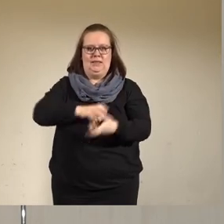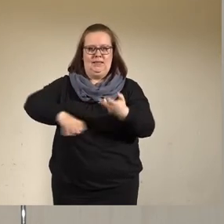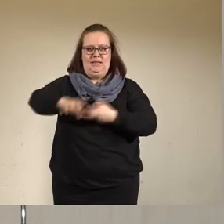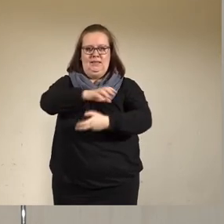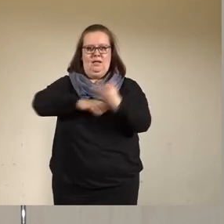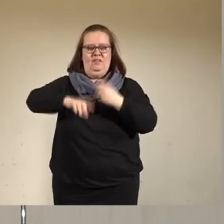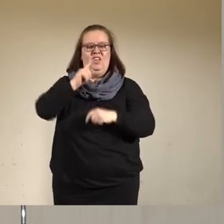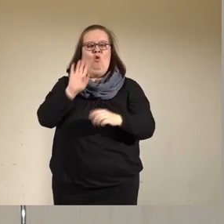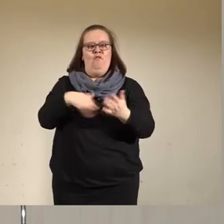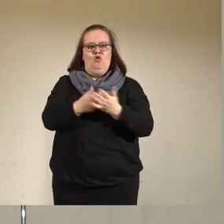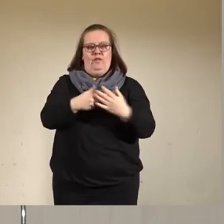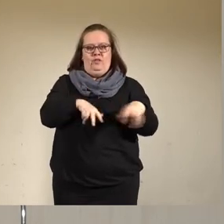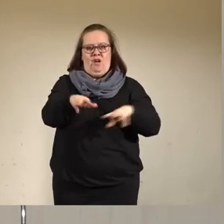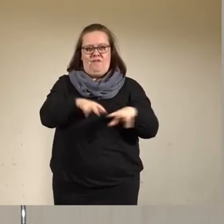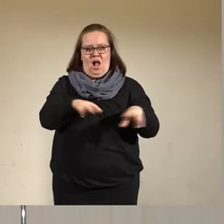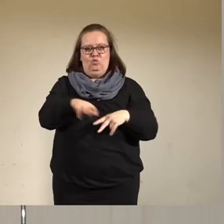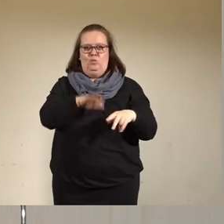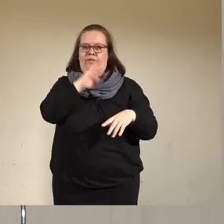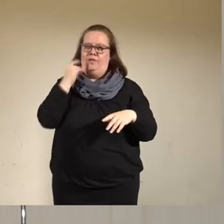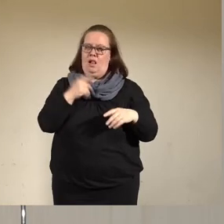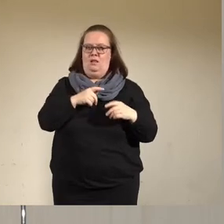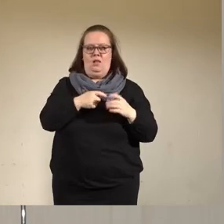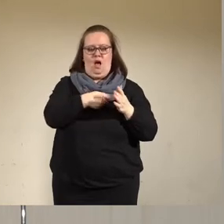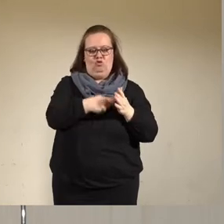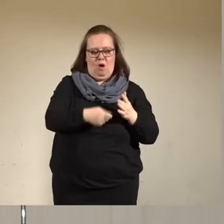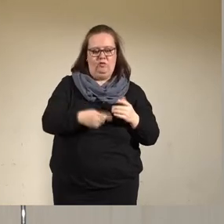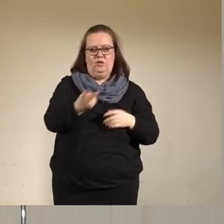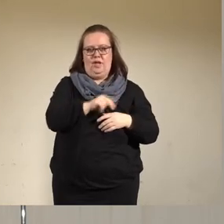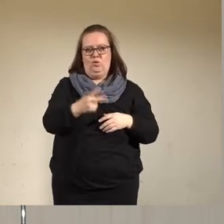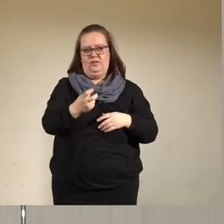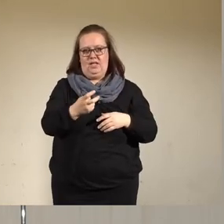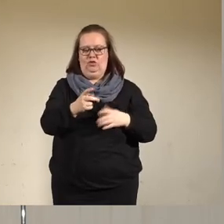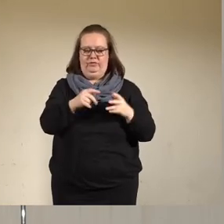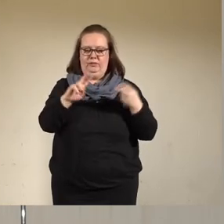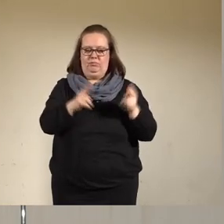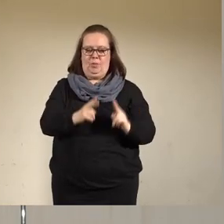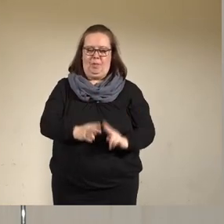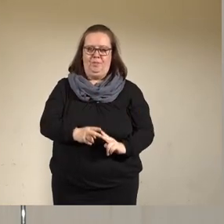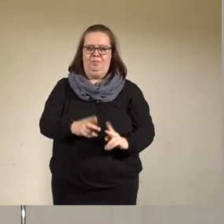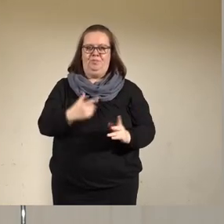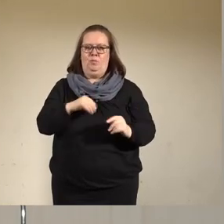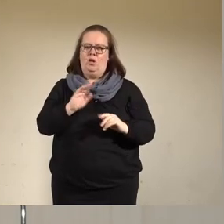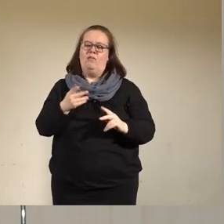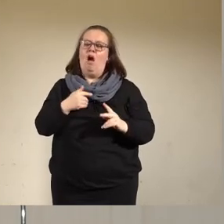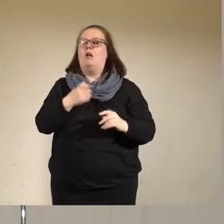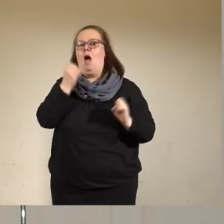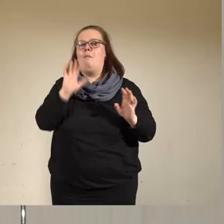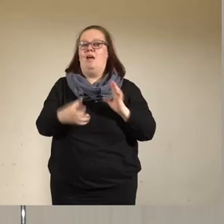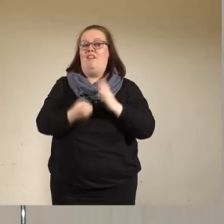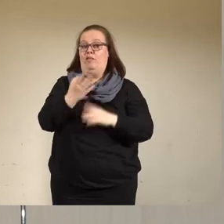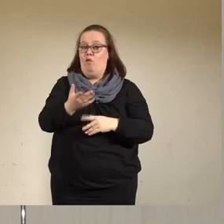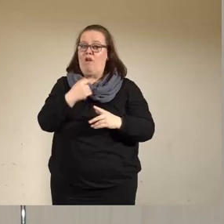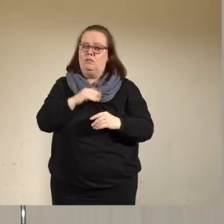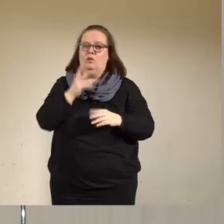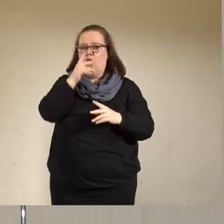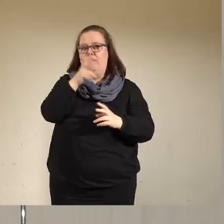hatten einen Vorschlag der Verwaltung mit vielen massiven Einsparungen gegenüber 2020. Es ist ein sehr vorsichtiger Entwurf gewesen, was auch richtig